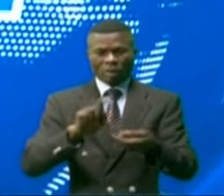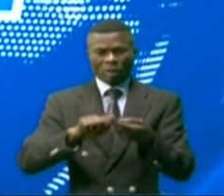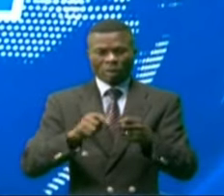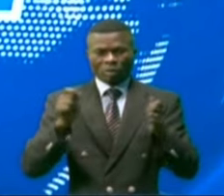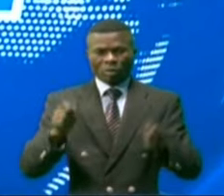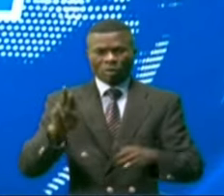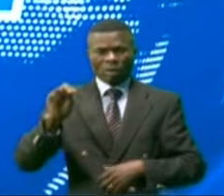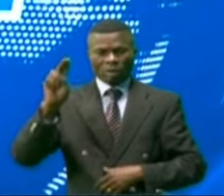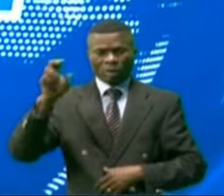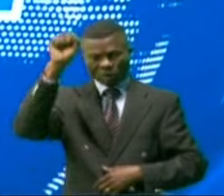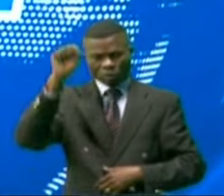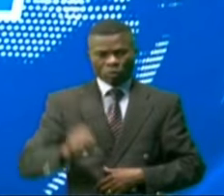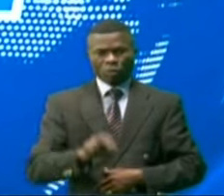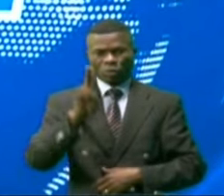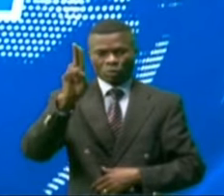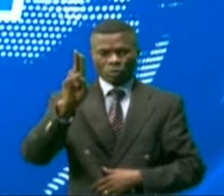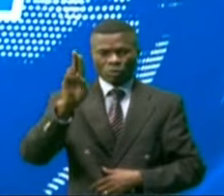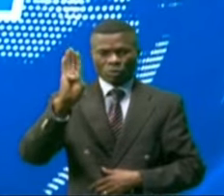de l'RTNC Sud Ubangi.